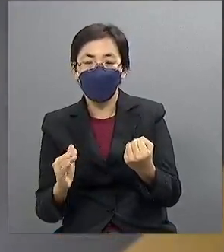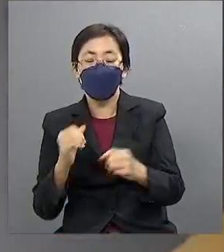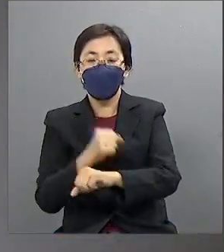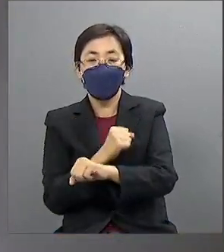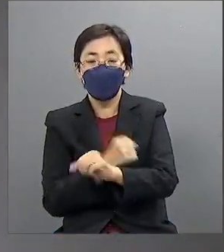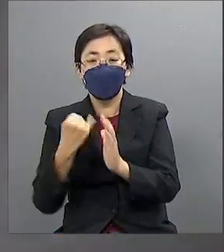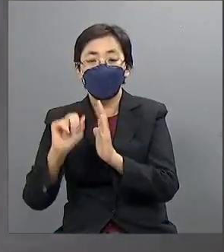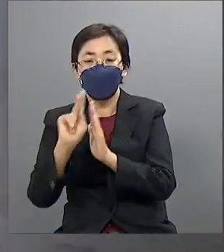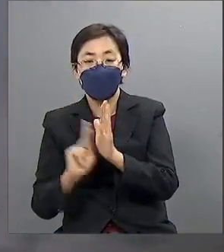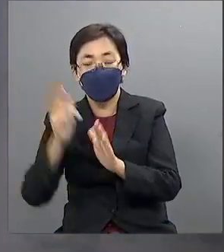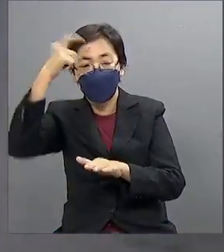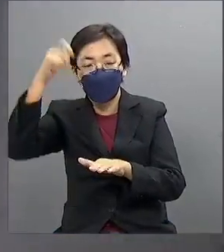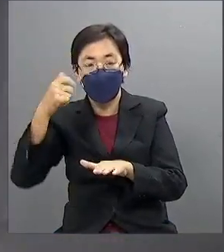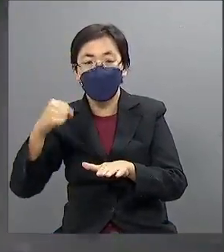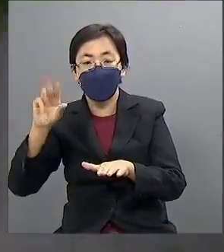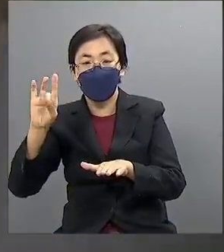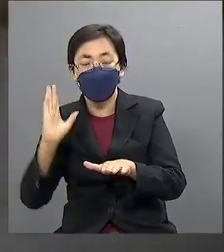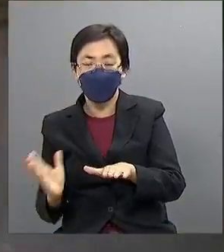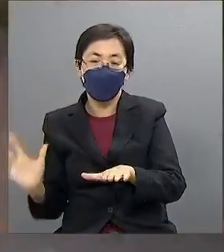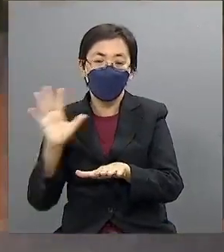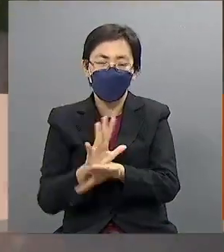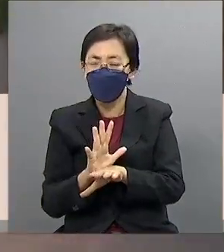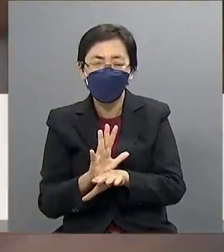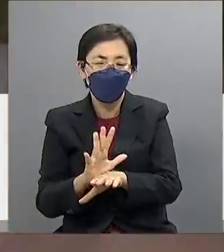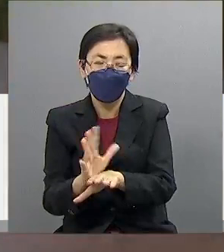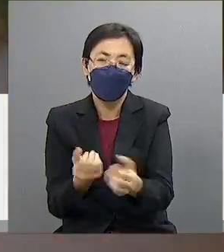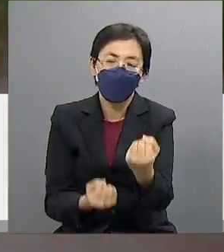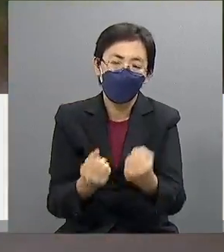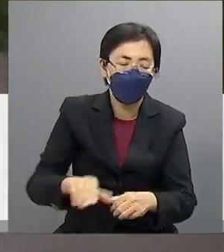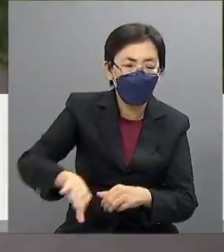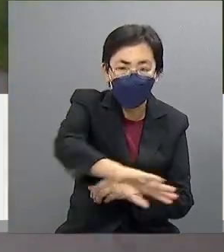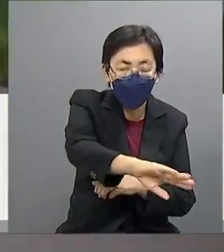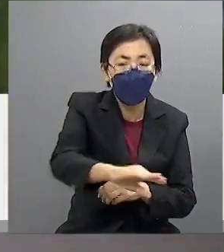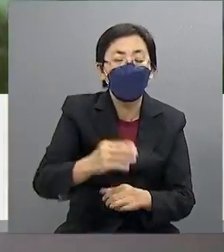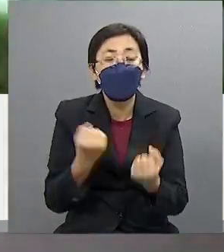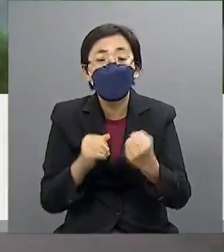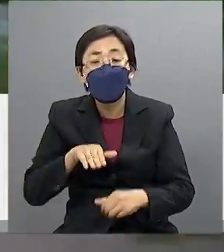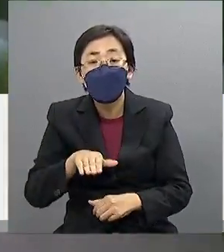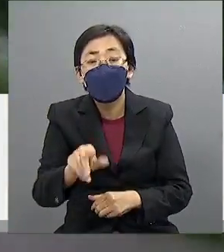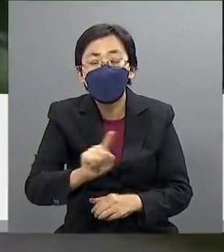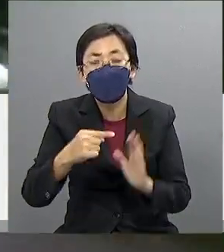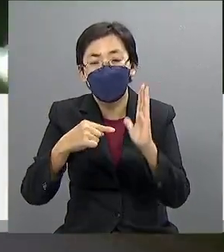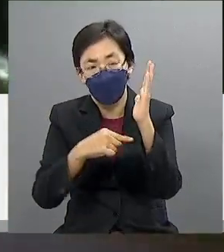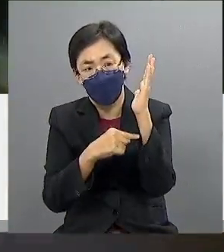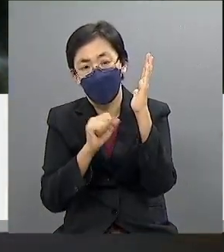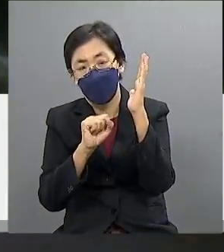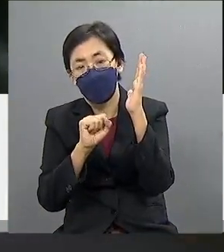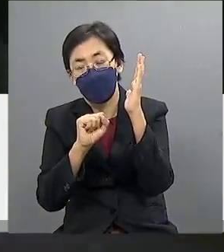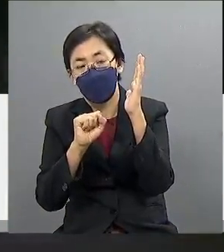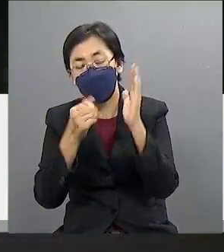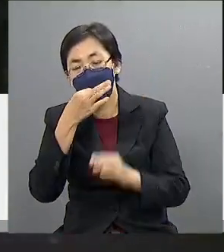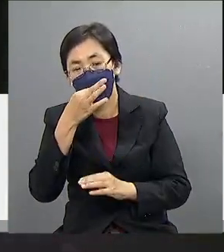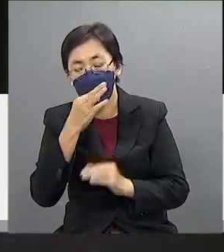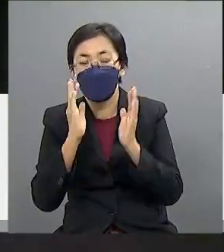ชาวเมียนมา 18คนพลิกคว่ำขณะที่มีปลายทางไปยังสมุทรสาครนะคะจนทำให้มีผู้เสียชีวิต 6คน